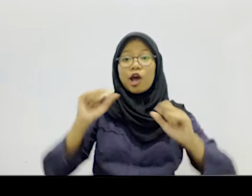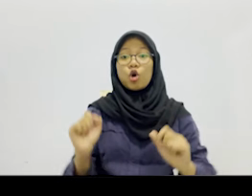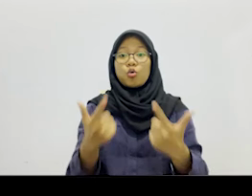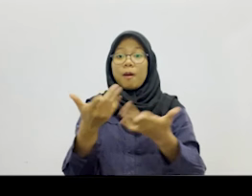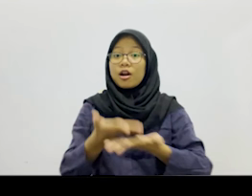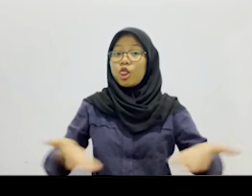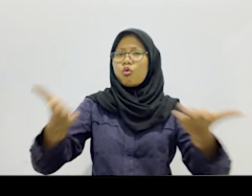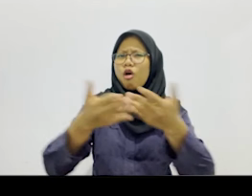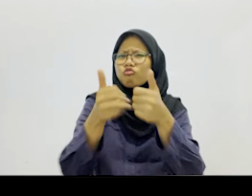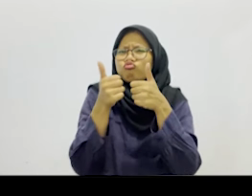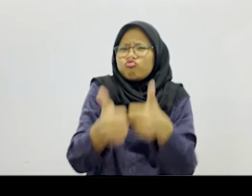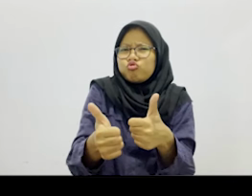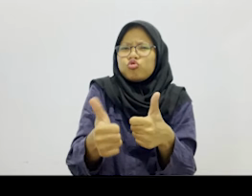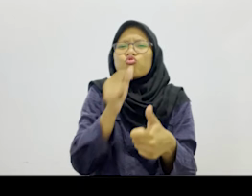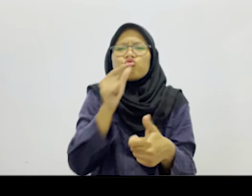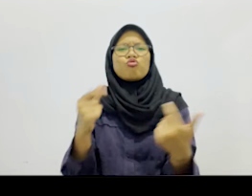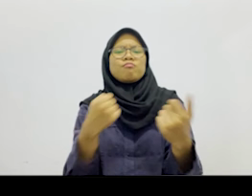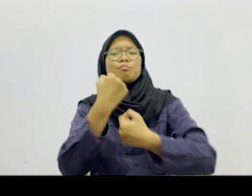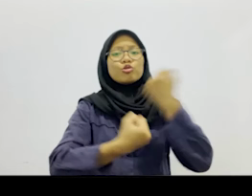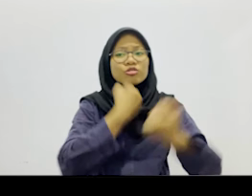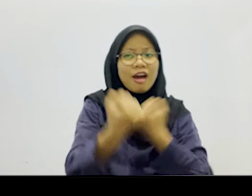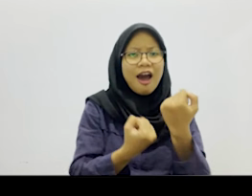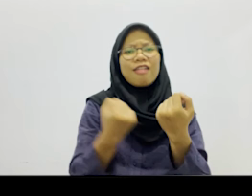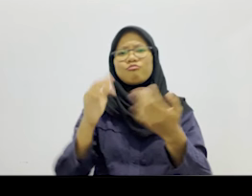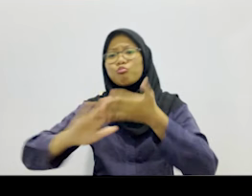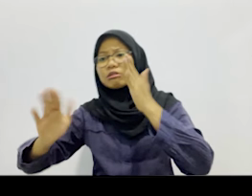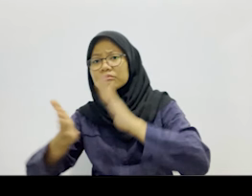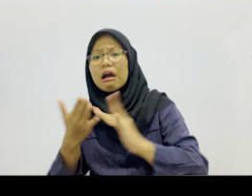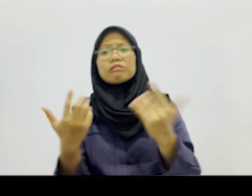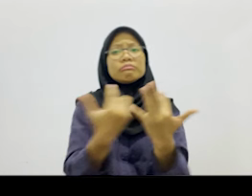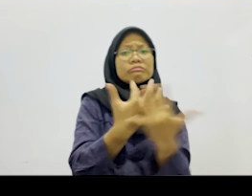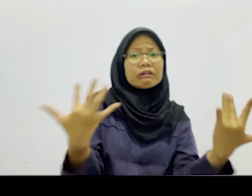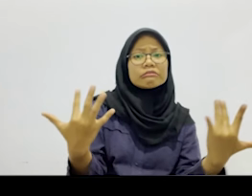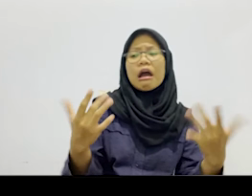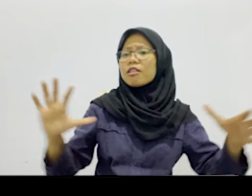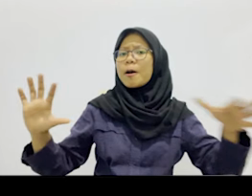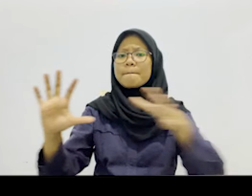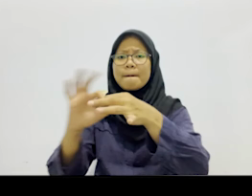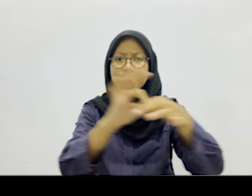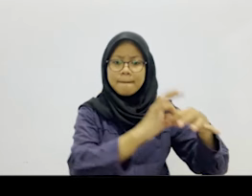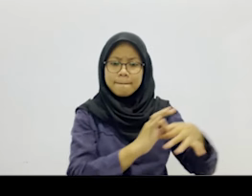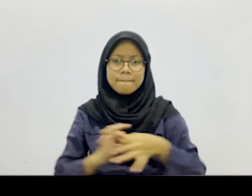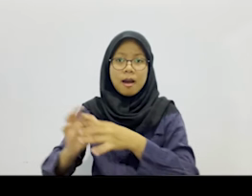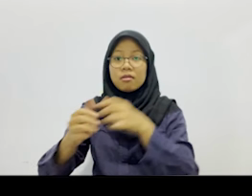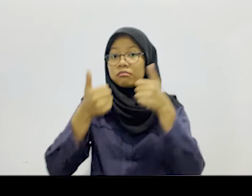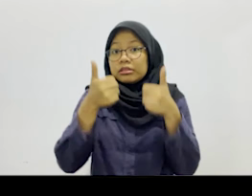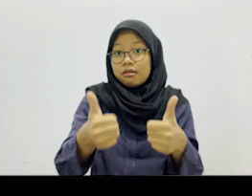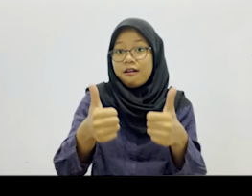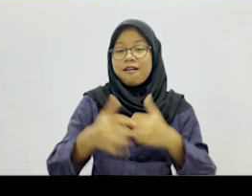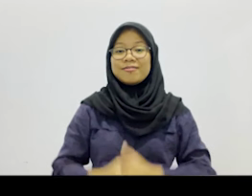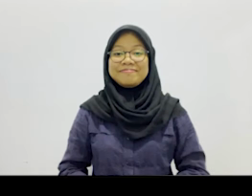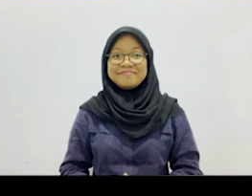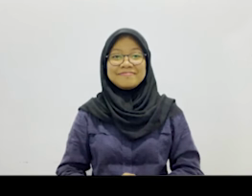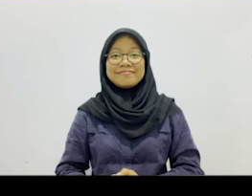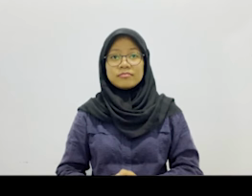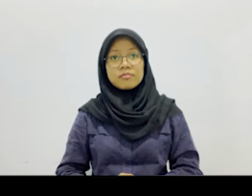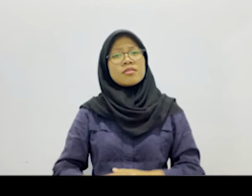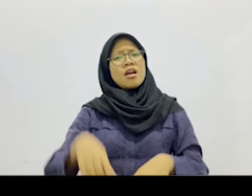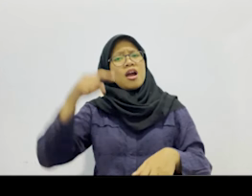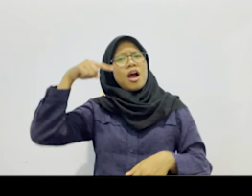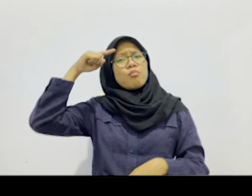forum TJSLP, Tanggung Jawab Sosial dan Lingkungan Perusahaan, di mana itu merupakan komitmen perusahaan untuk berperan